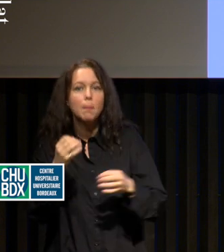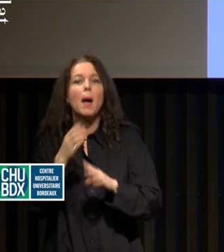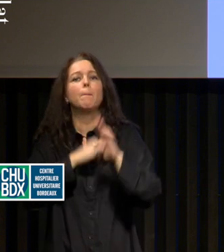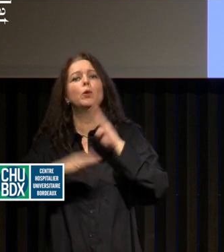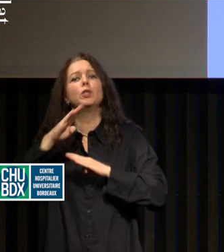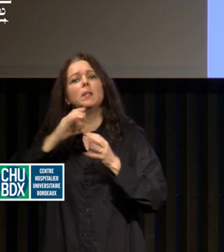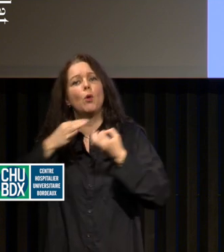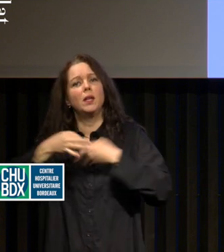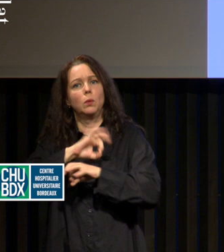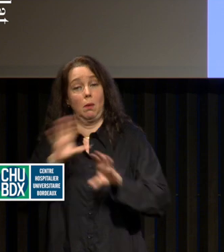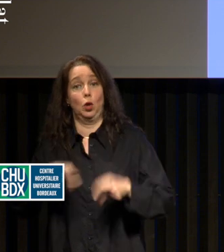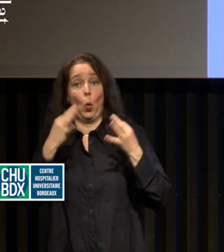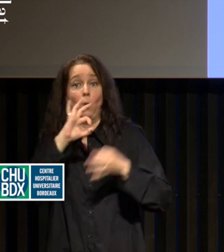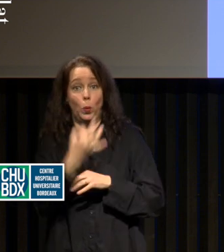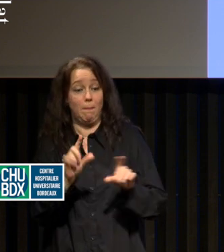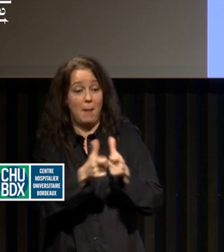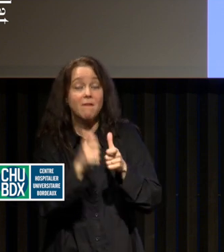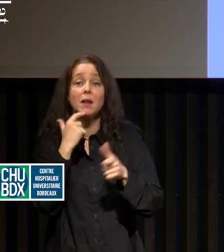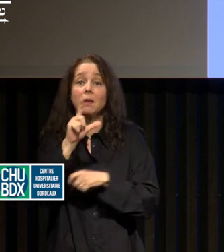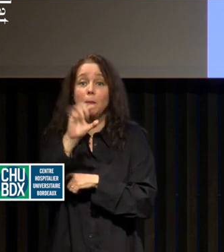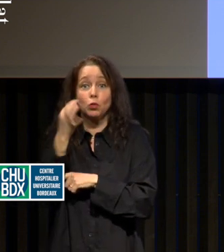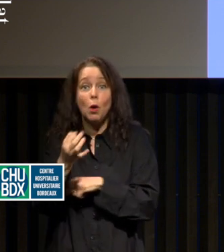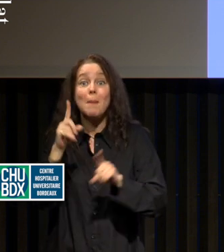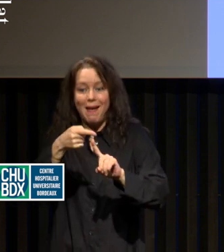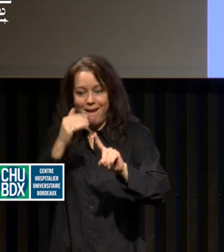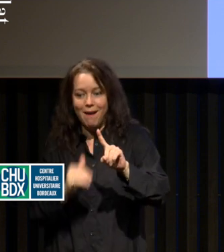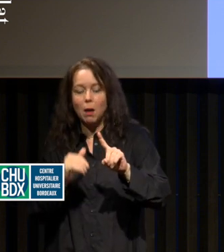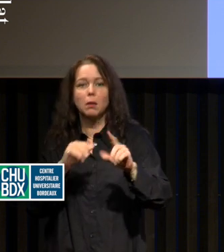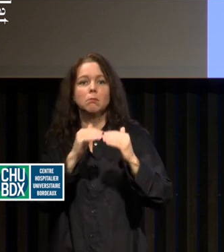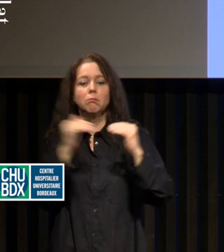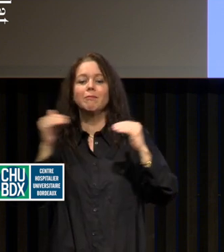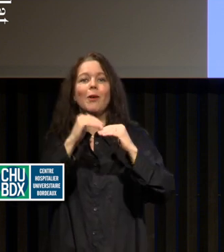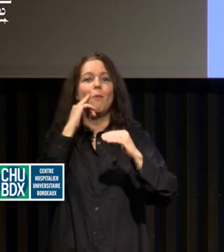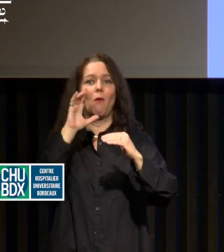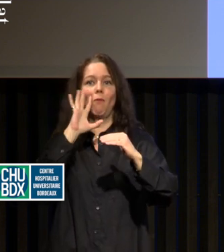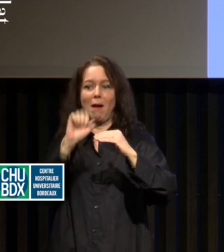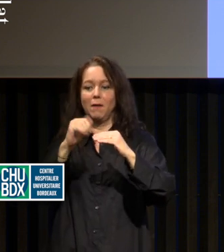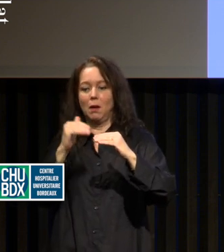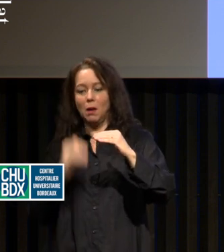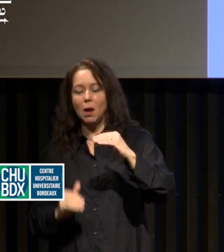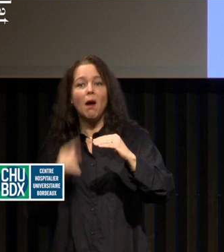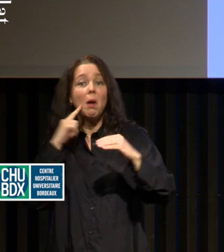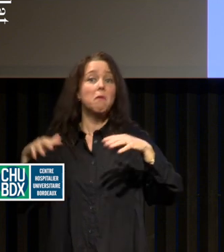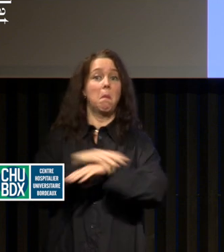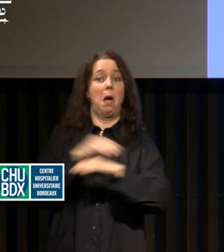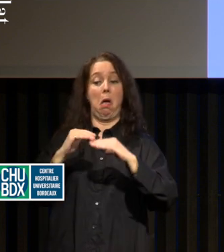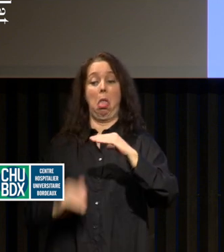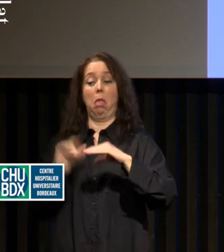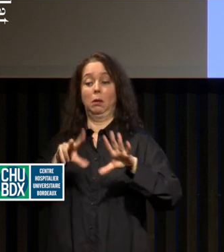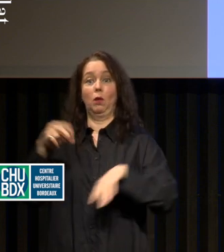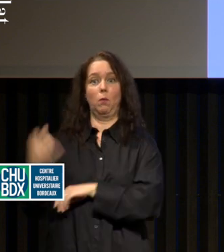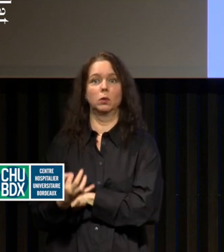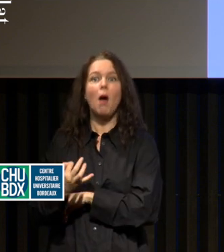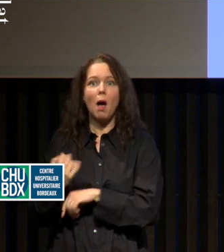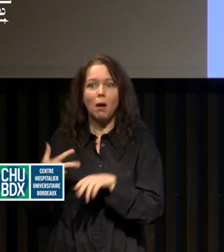moléculaire et toute la partie immergée de l'iceberg qui est jusqu'à présent, jusqu'alors, était passé totalement inaperçu, on s'est mis à l'appréhender et à